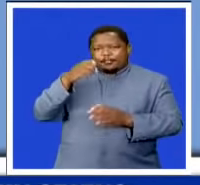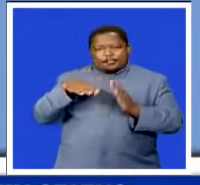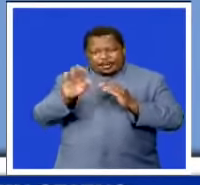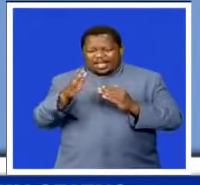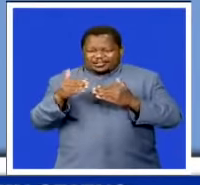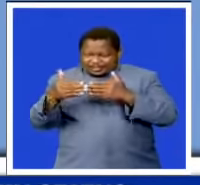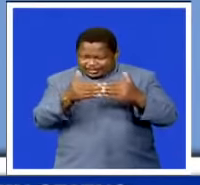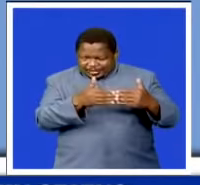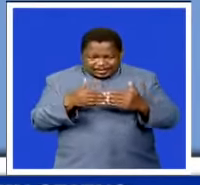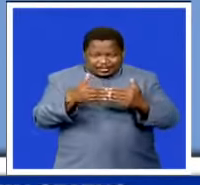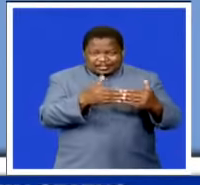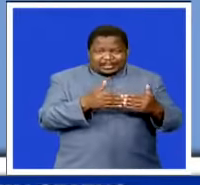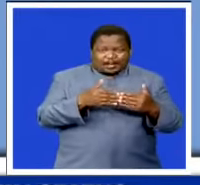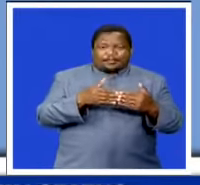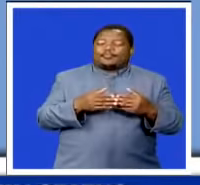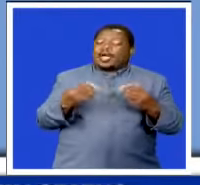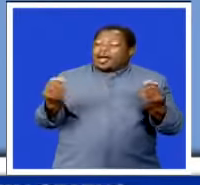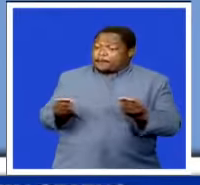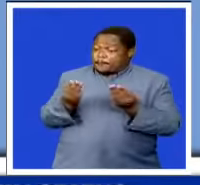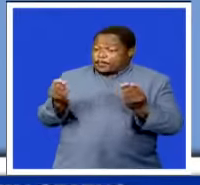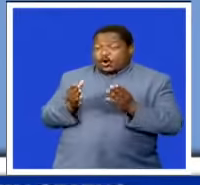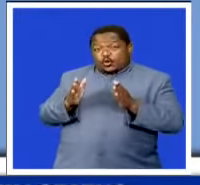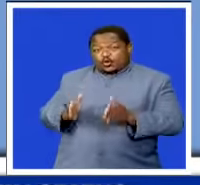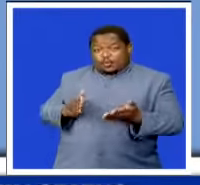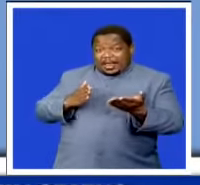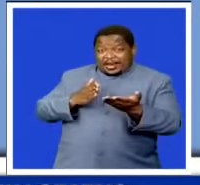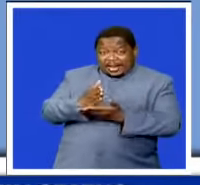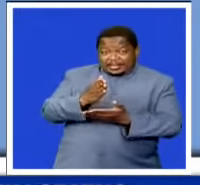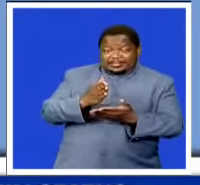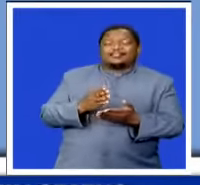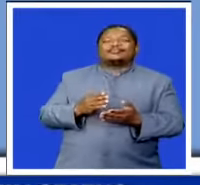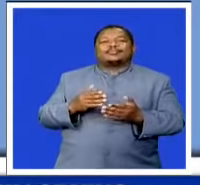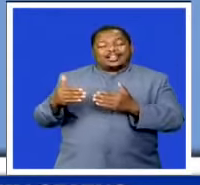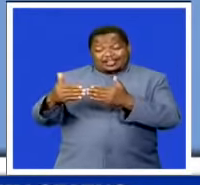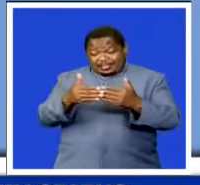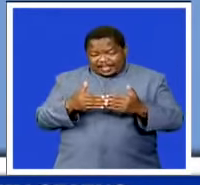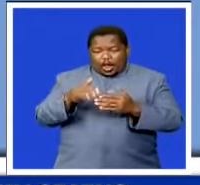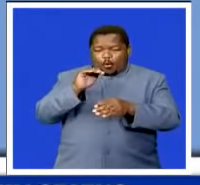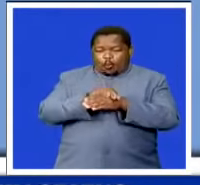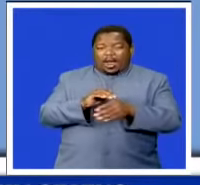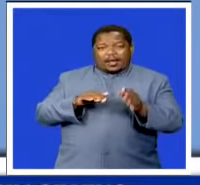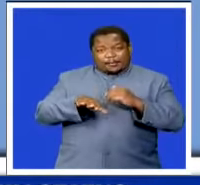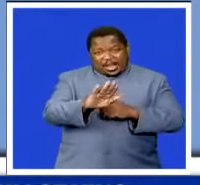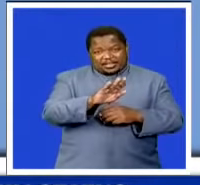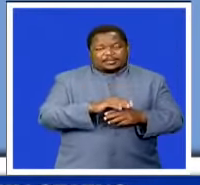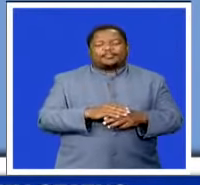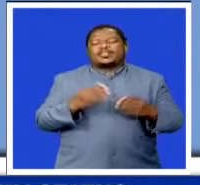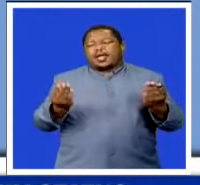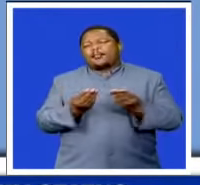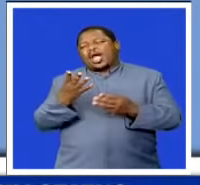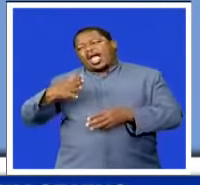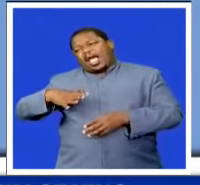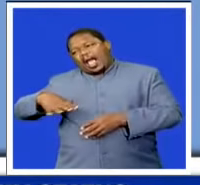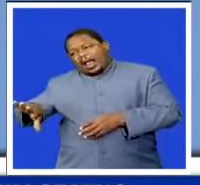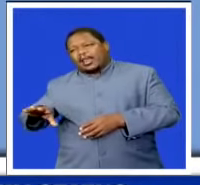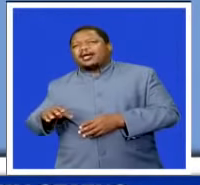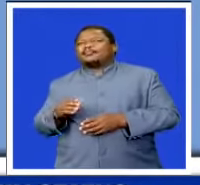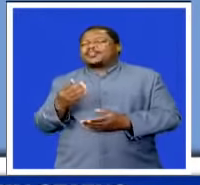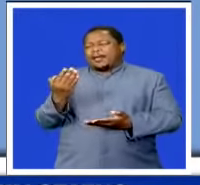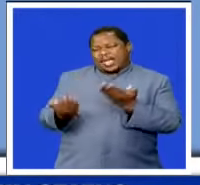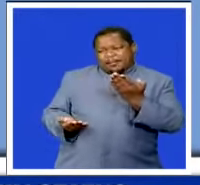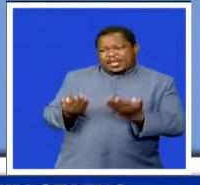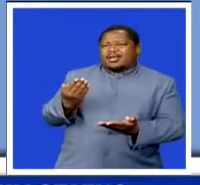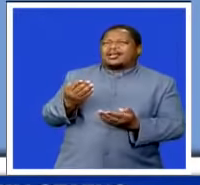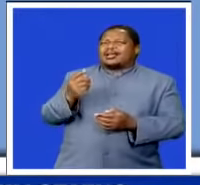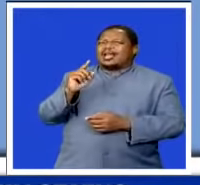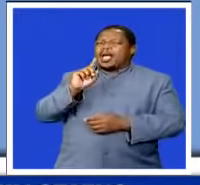kuto protecteka emalungelo etisebenti futhi kutosidakala nalabanye labencinye babinzile